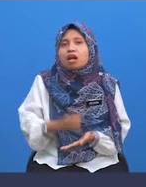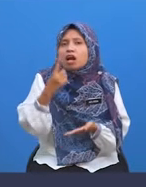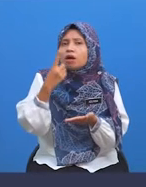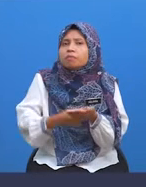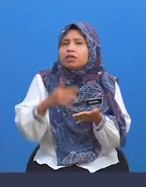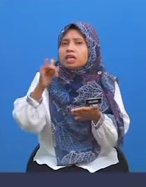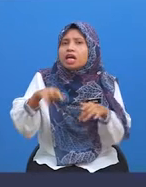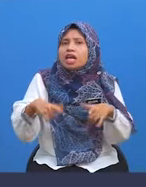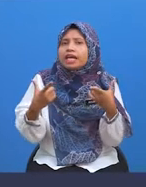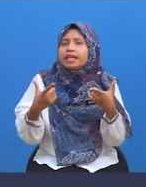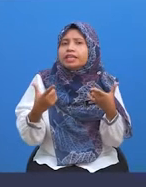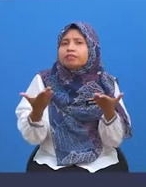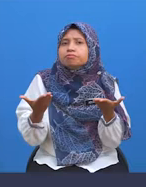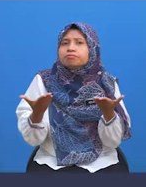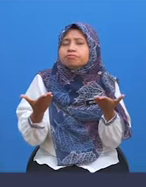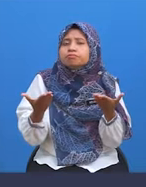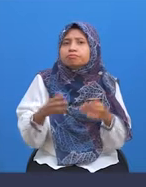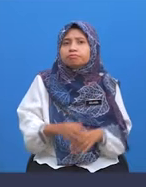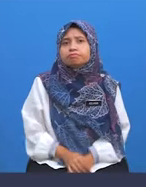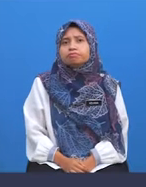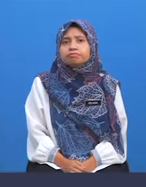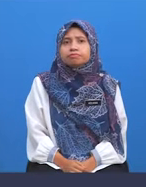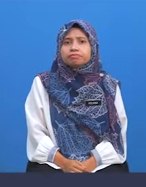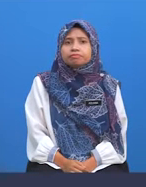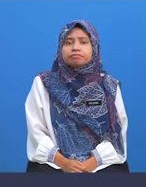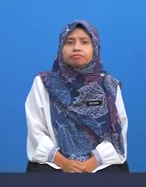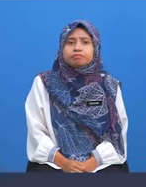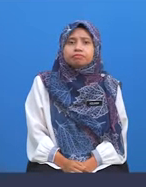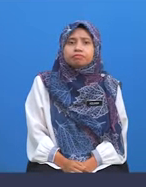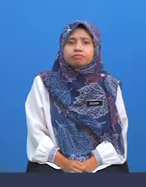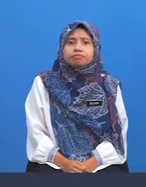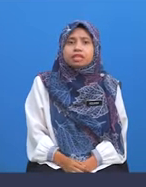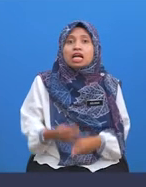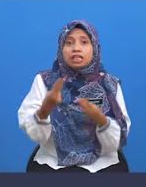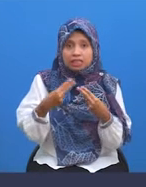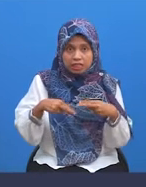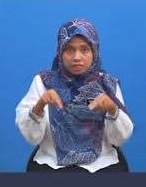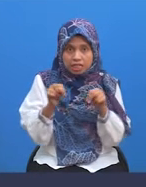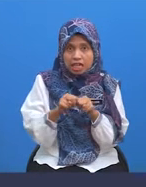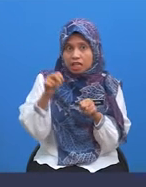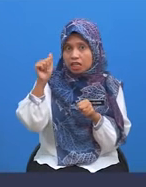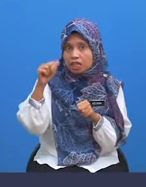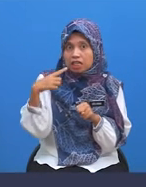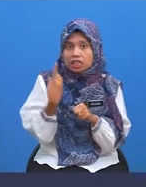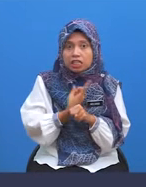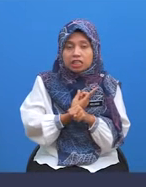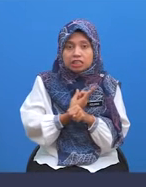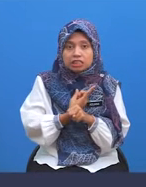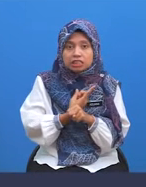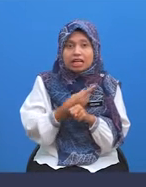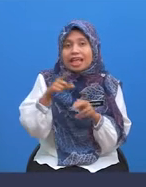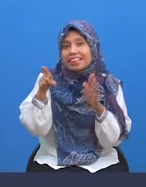Dan had kita juga berbeza dengan contoh-contoh sebelum ini. Nilai had kita kali ini